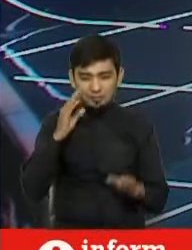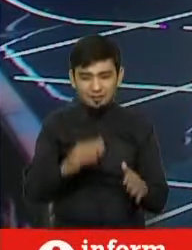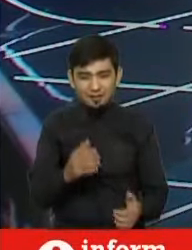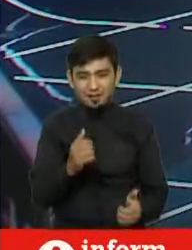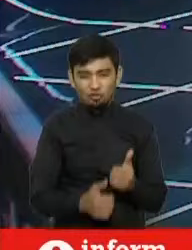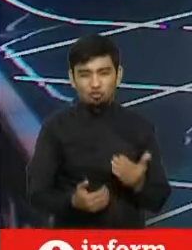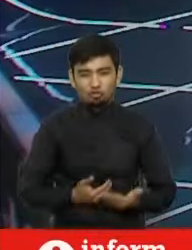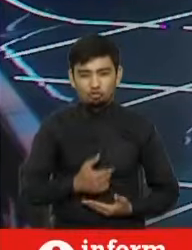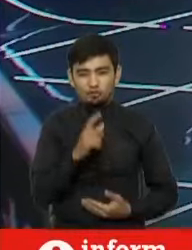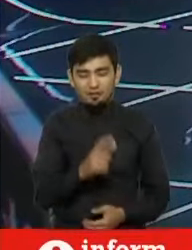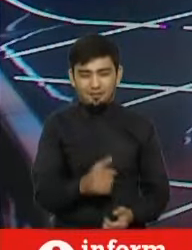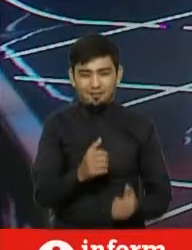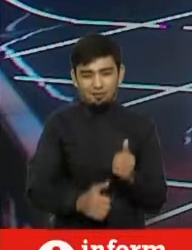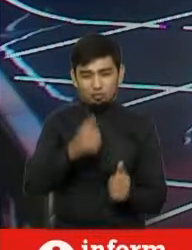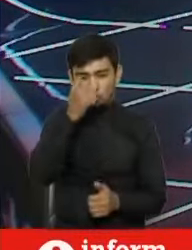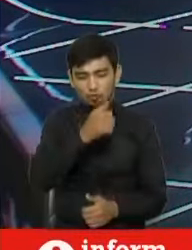а